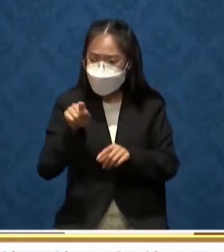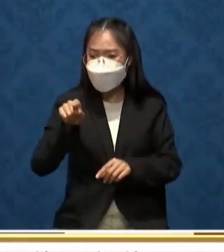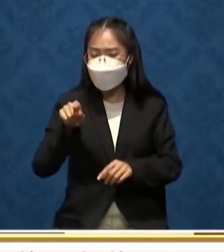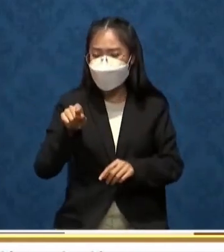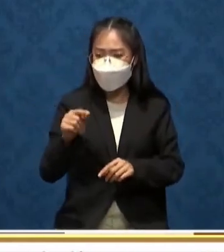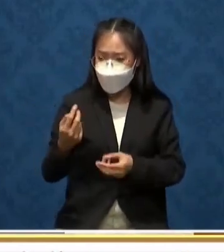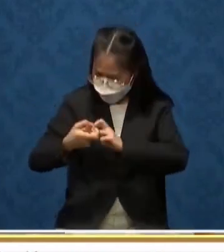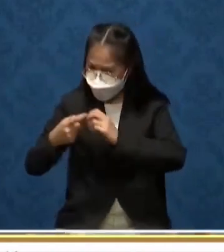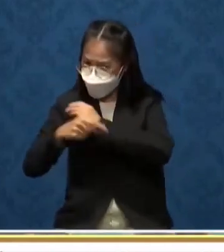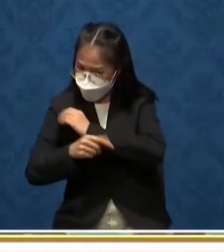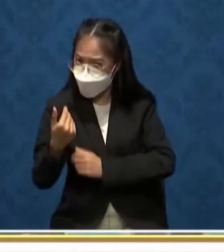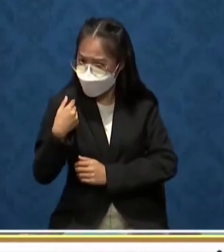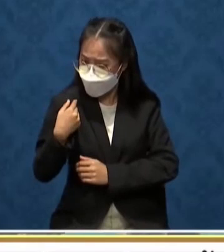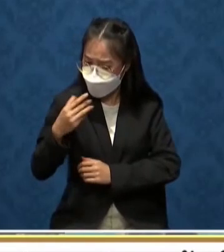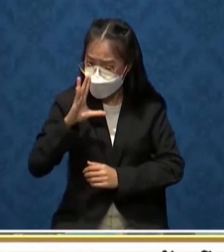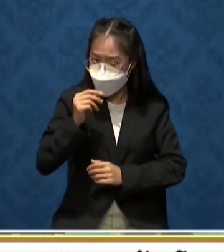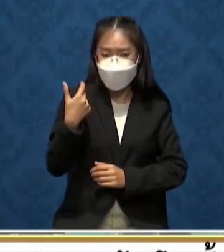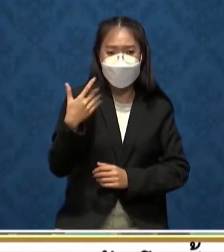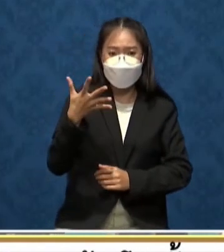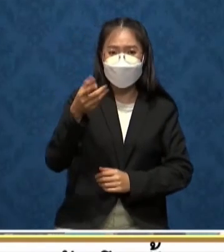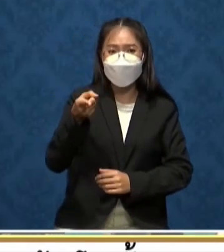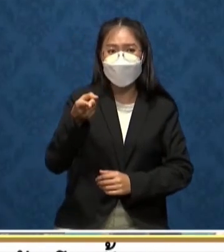เรื่ทุจำลม การพูดการทักคำเลยนะ